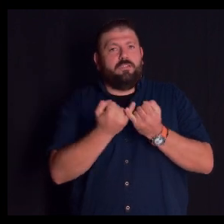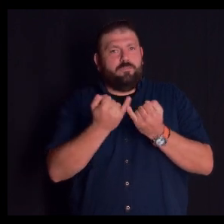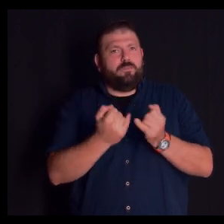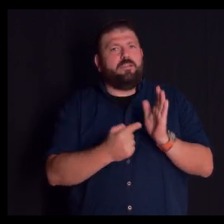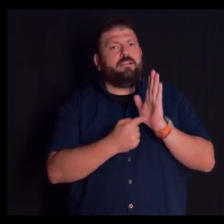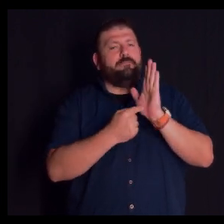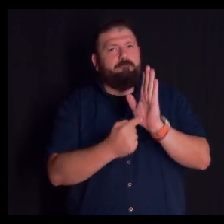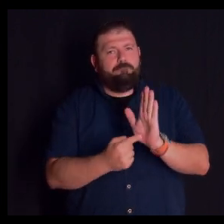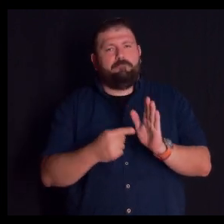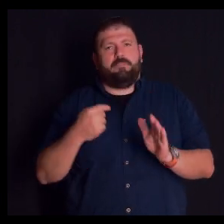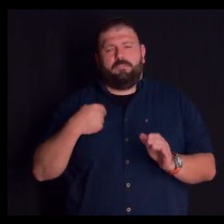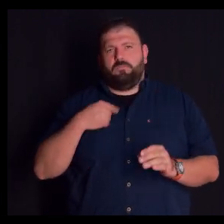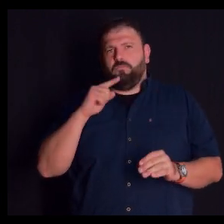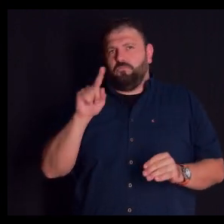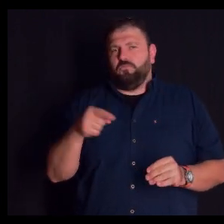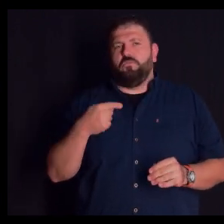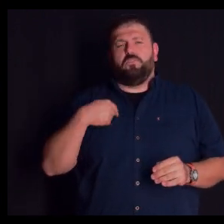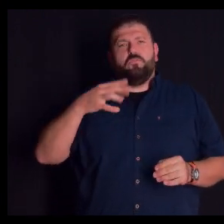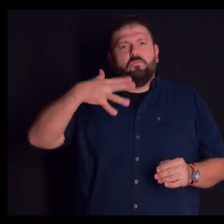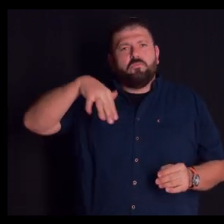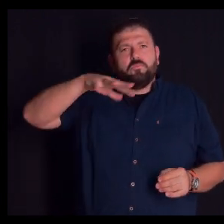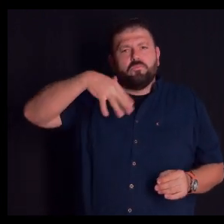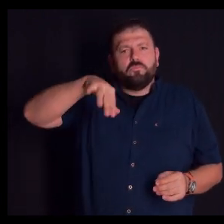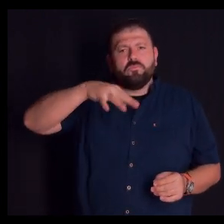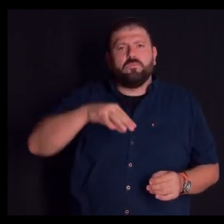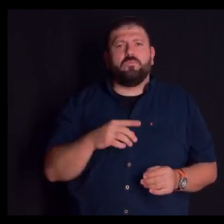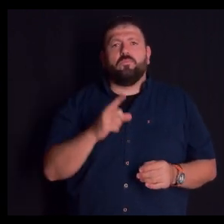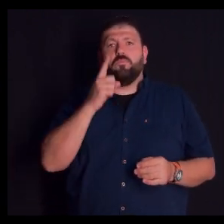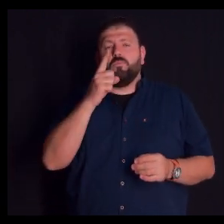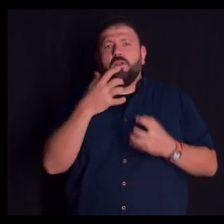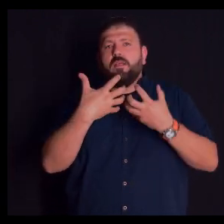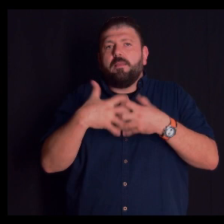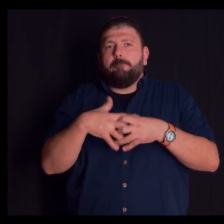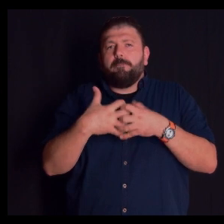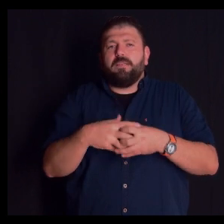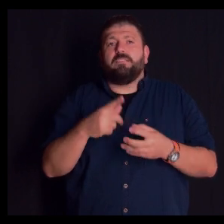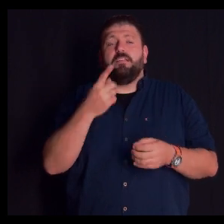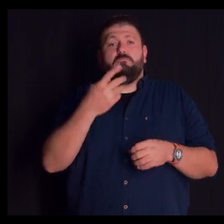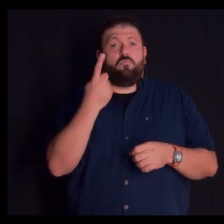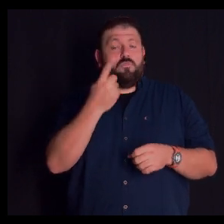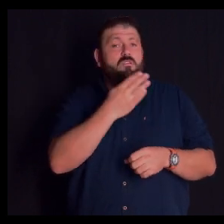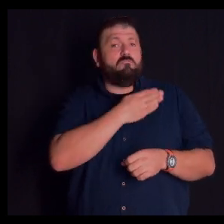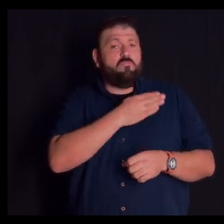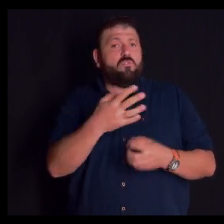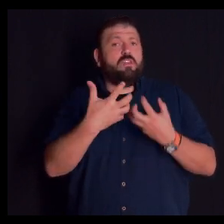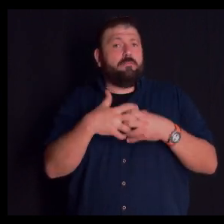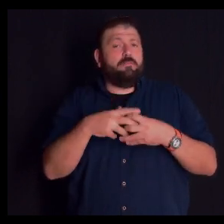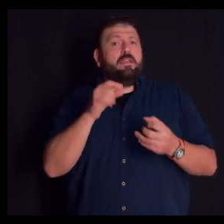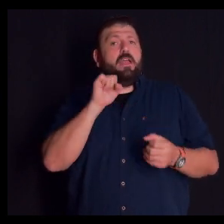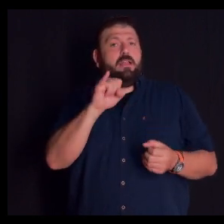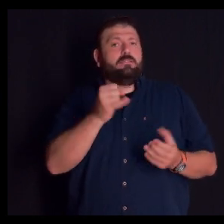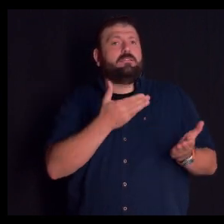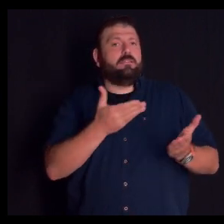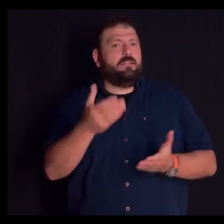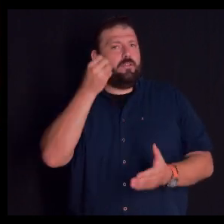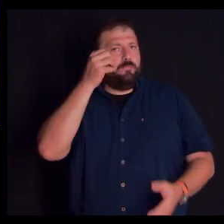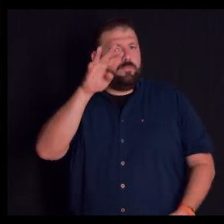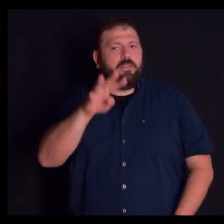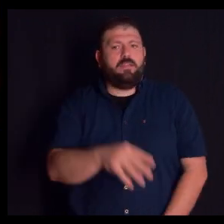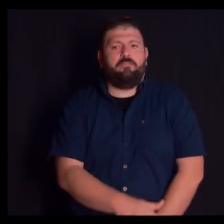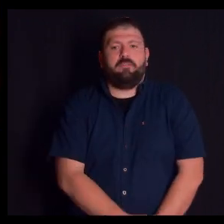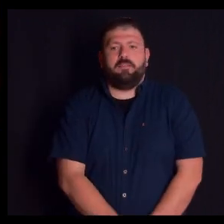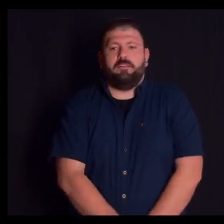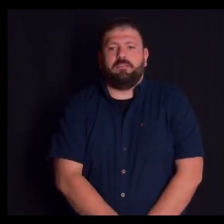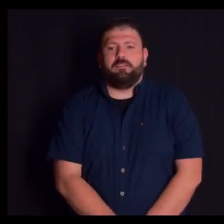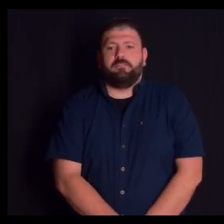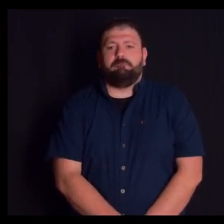And again, I will introduce myself. I'm Svetlana Shokarova, and I was looking for a good company. Я хотела, чтобы в That's the моей